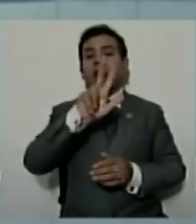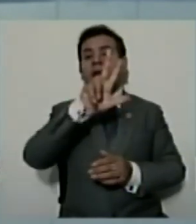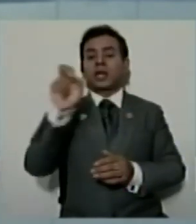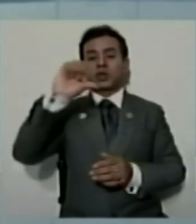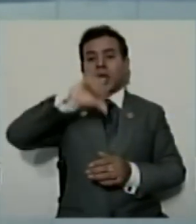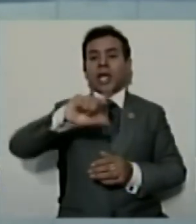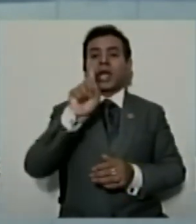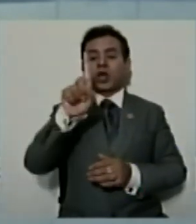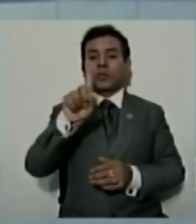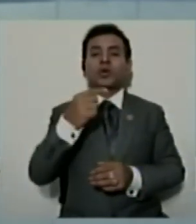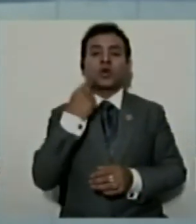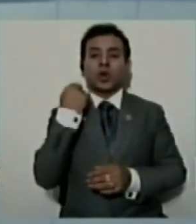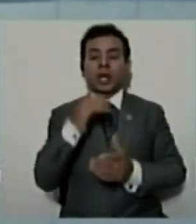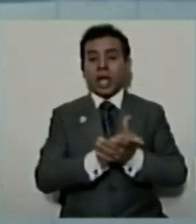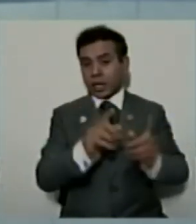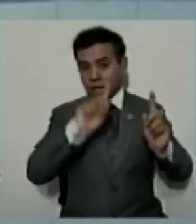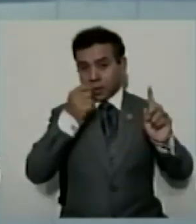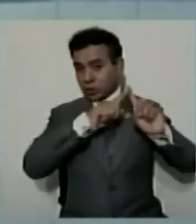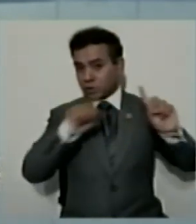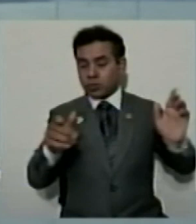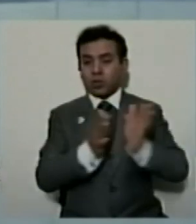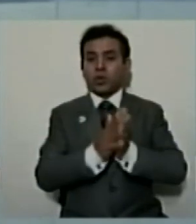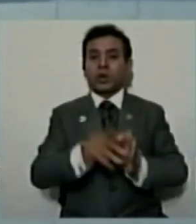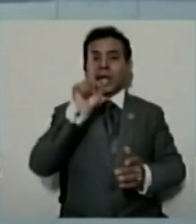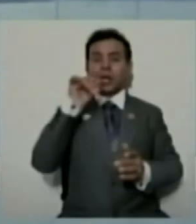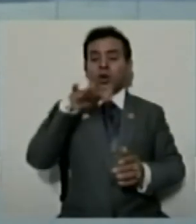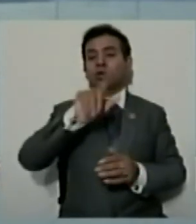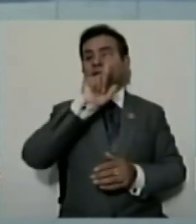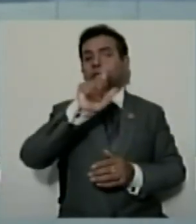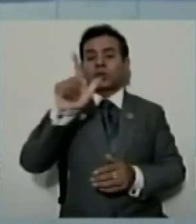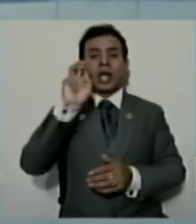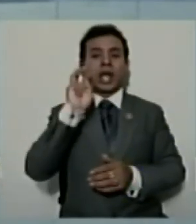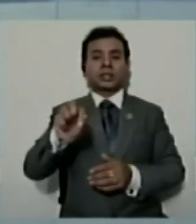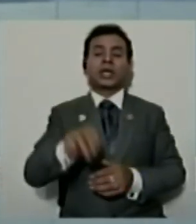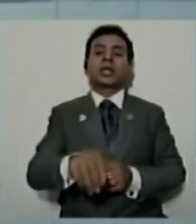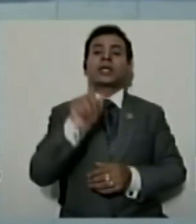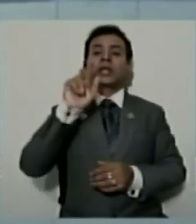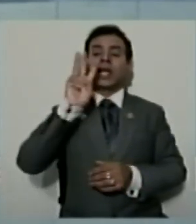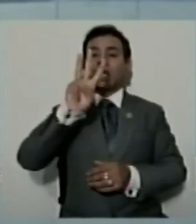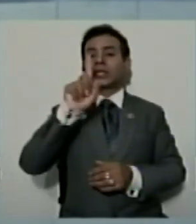1,77,031 জন কোয়ারেন্টাইনে আছেন, এবং কোয়ারেন্টাইন থেকে মুক্ত পেয়েছেন 24 ঘন্টায়